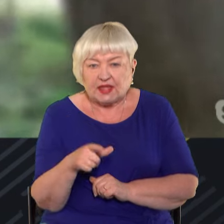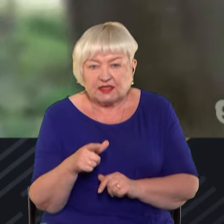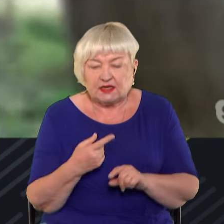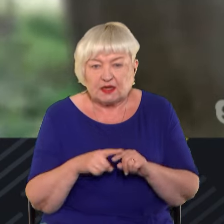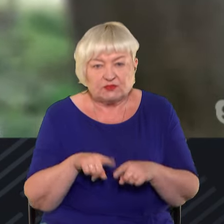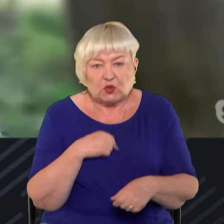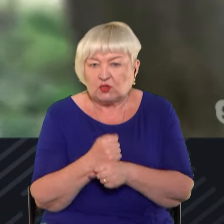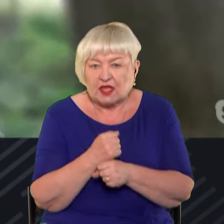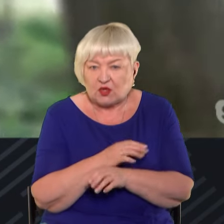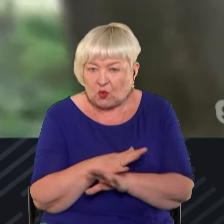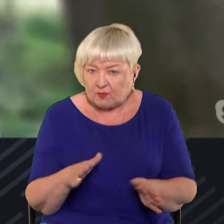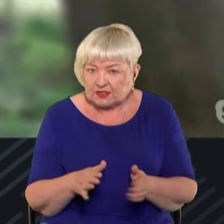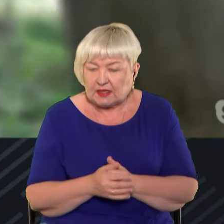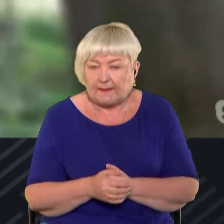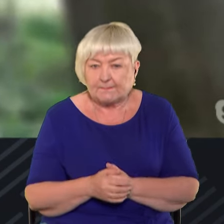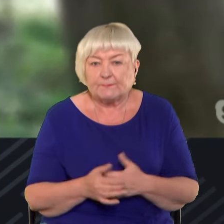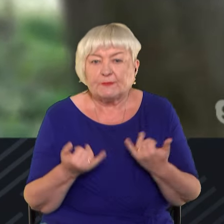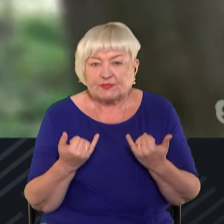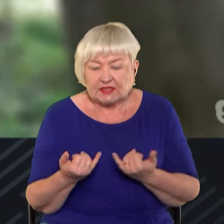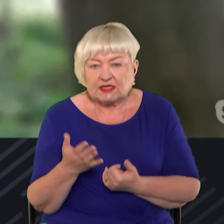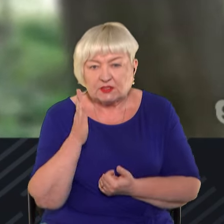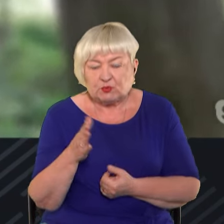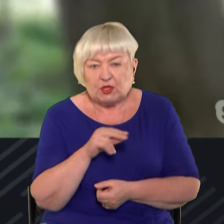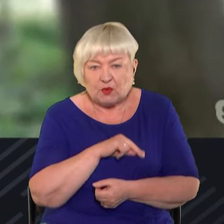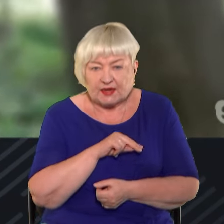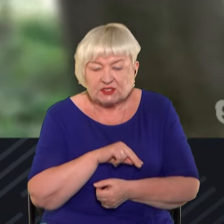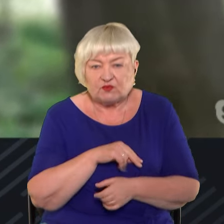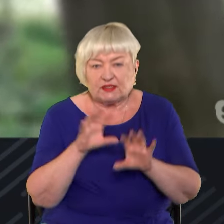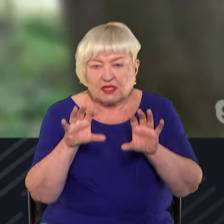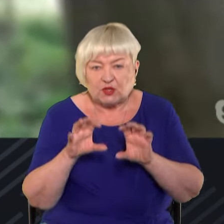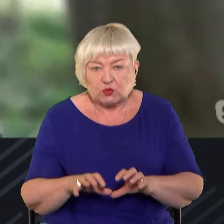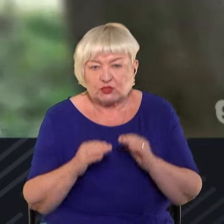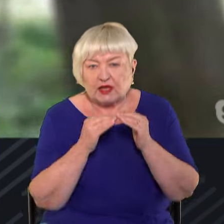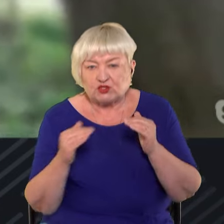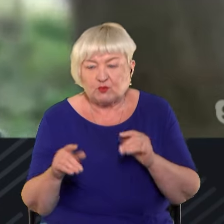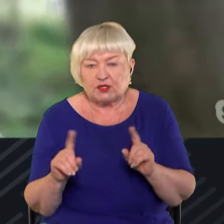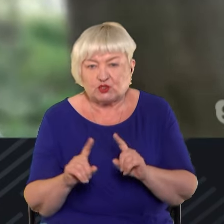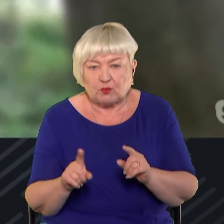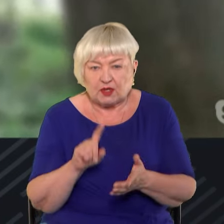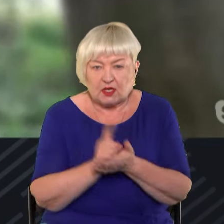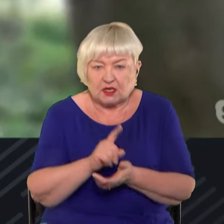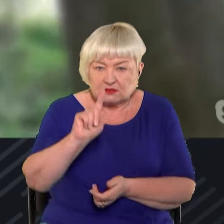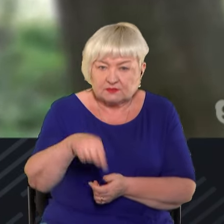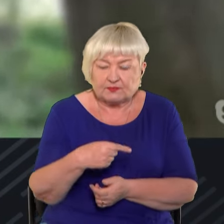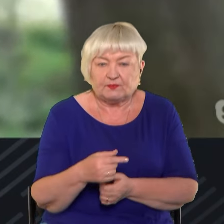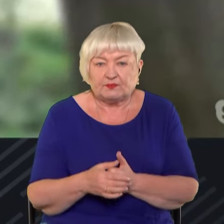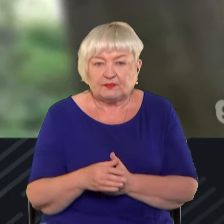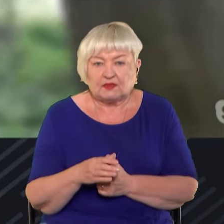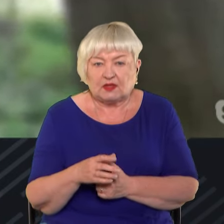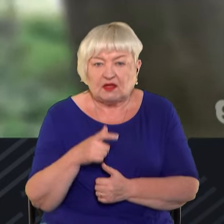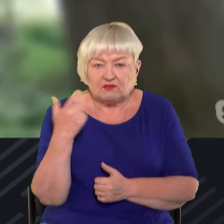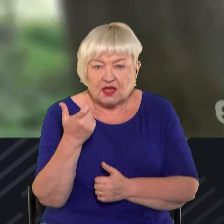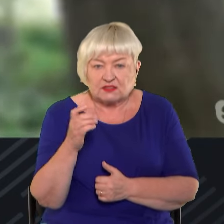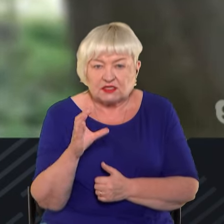не робить. Ну, зараз ми будемо працювати, зокрема, і на законодавчому рівні, щоб зобов'язати власників соціальних